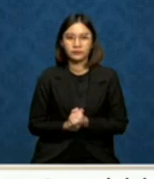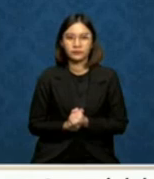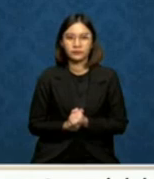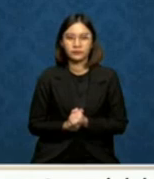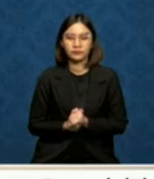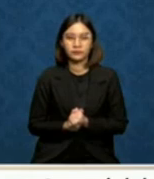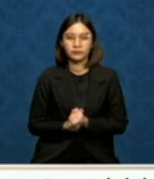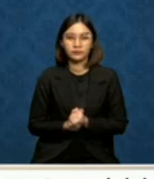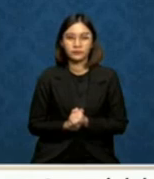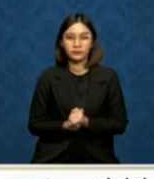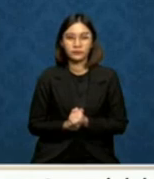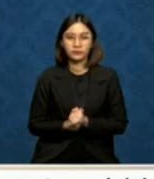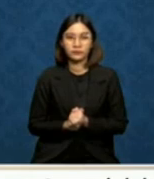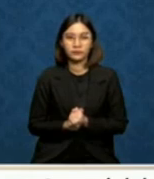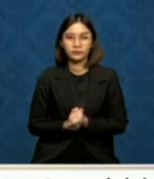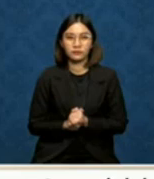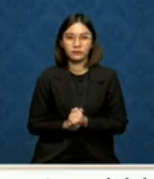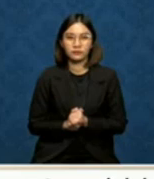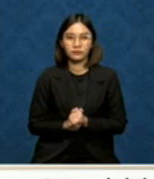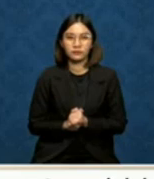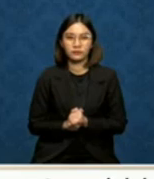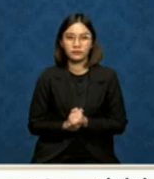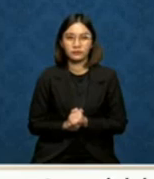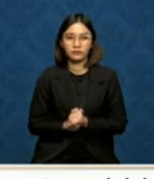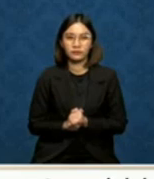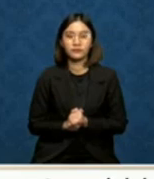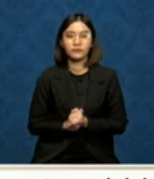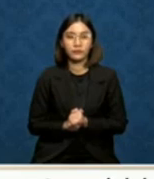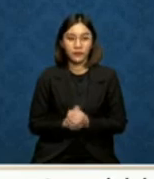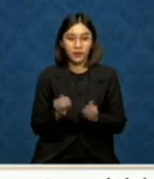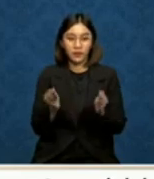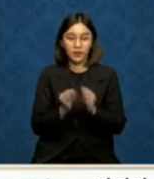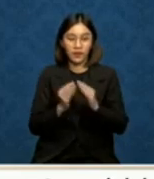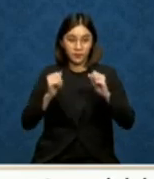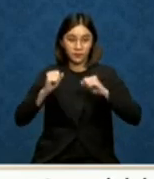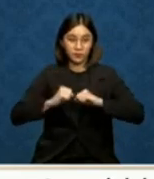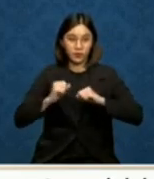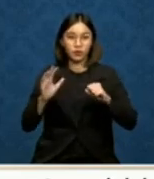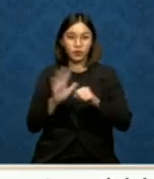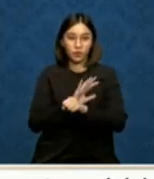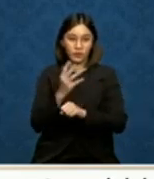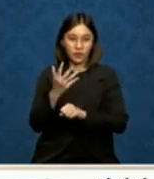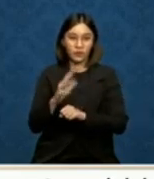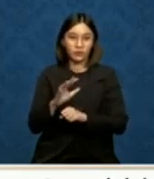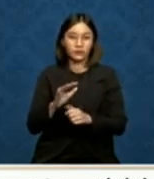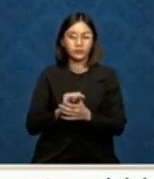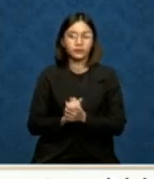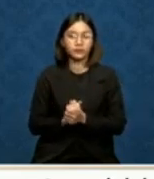ลงคะแนนหมดเรียบร้อยแล้วนะครับ